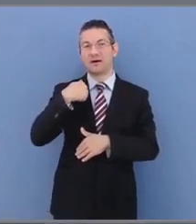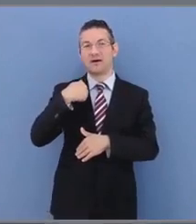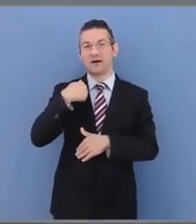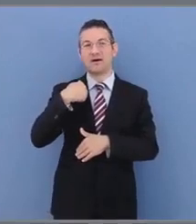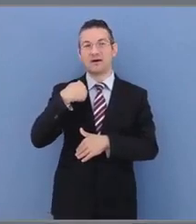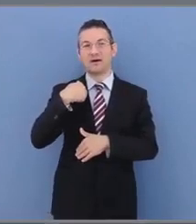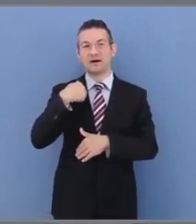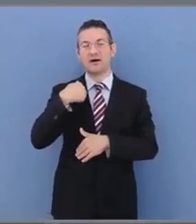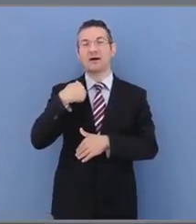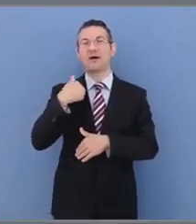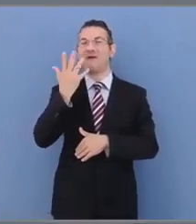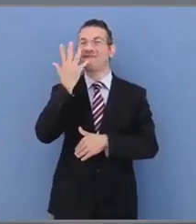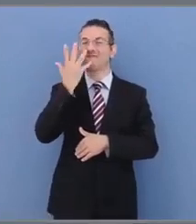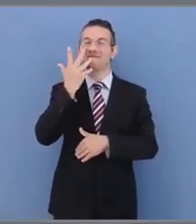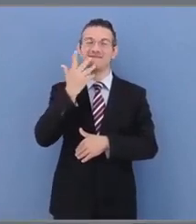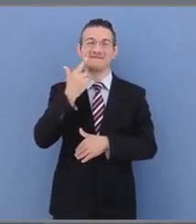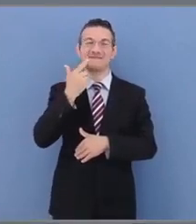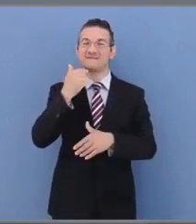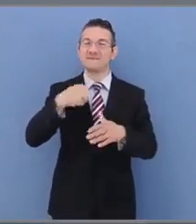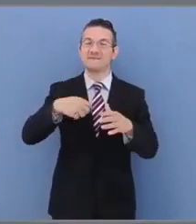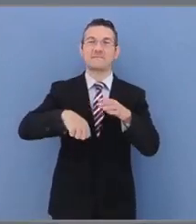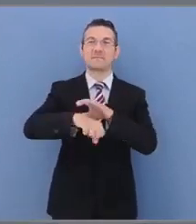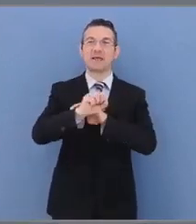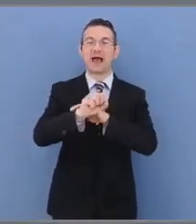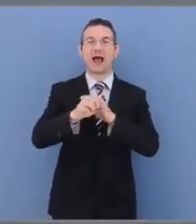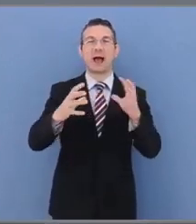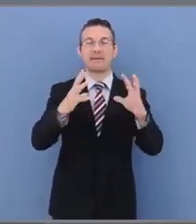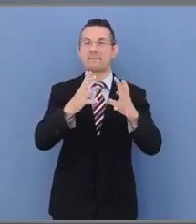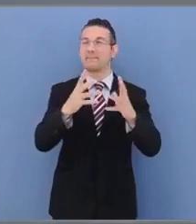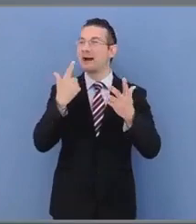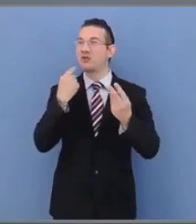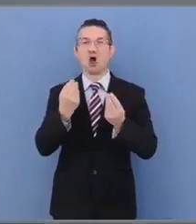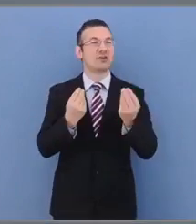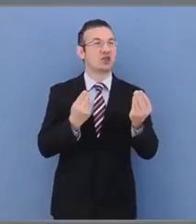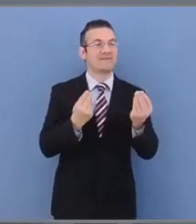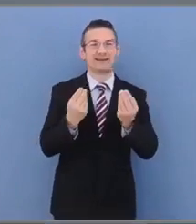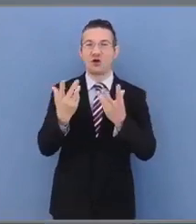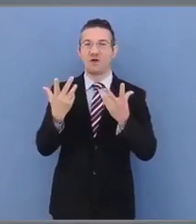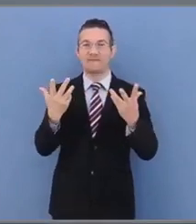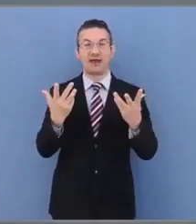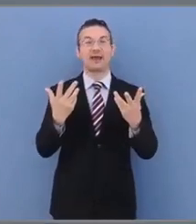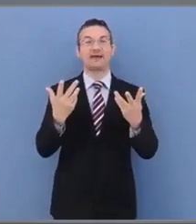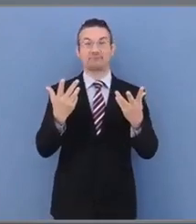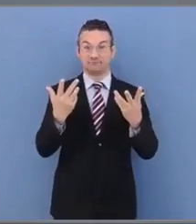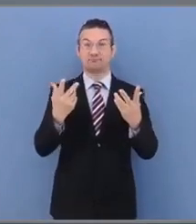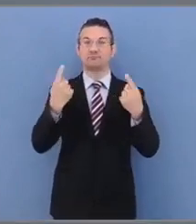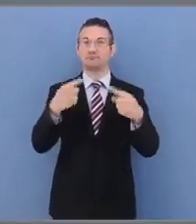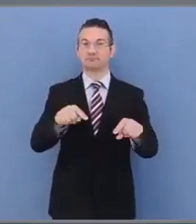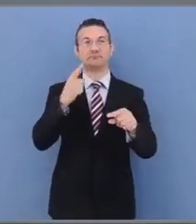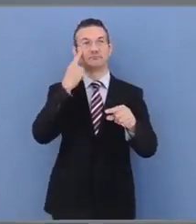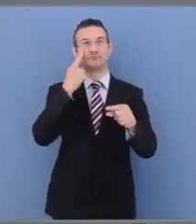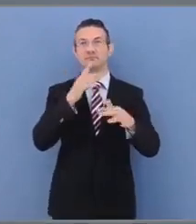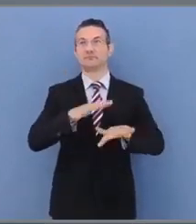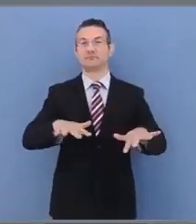giocare a pallone. Era difficile trovare un punto, ecco, un posto così che potesse entrare così